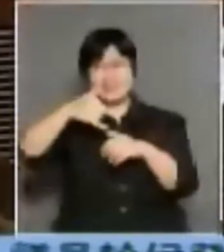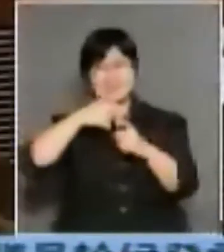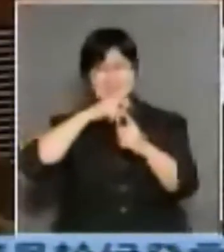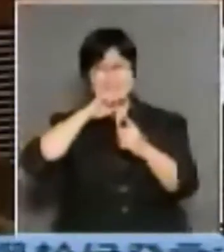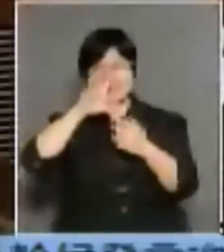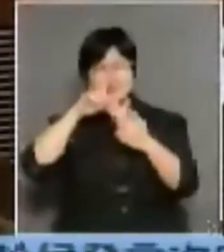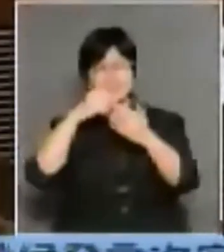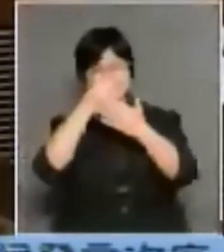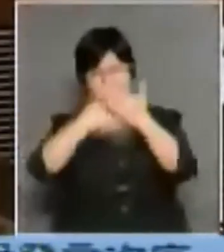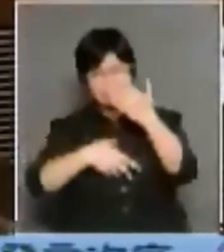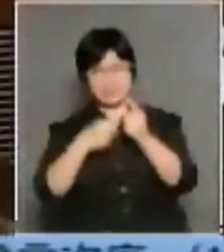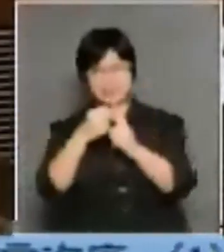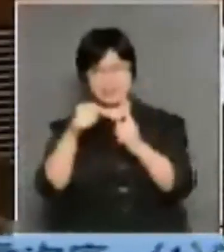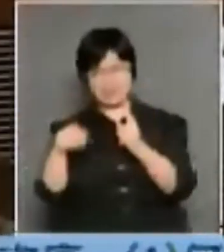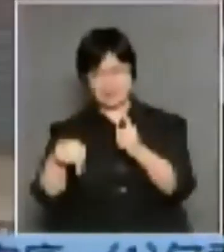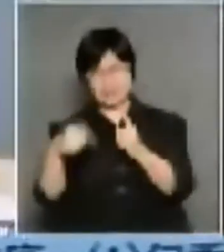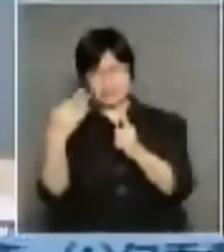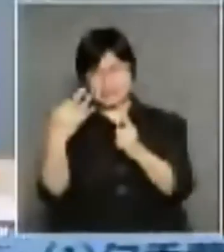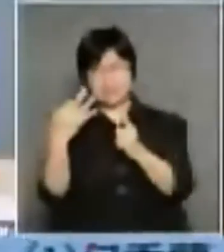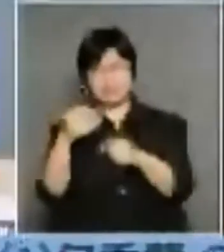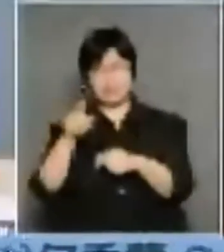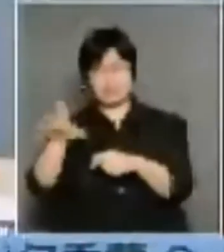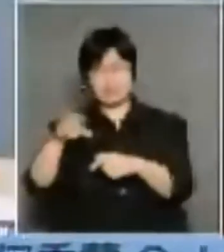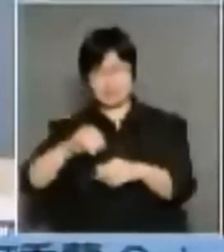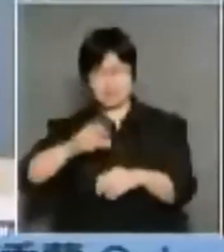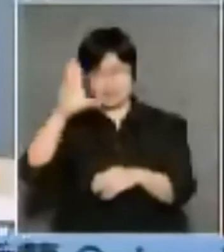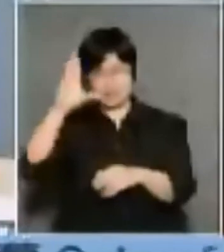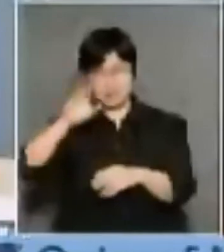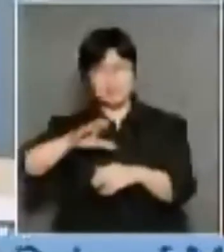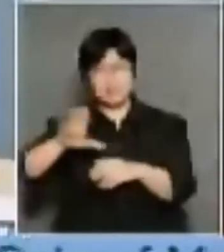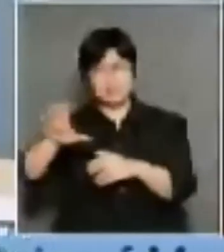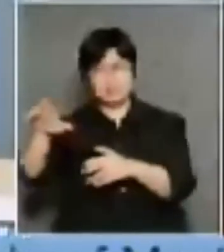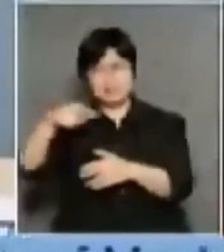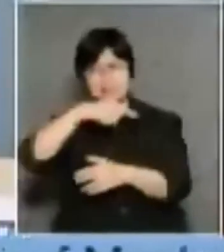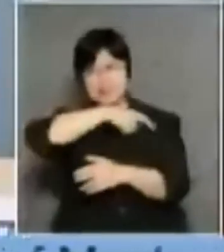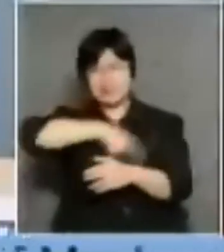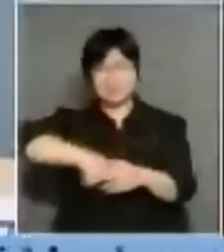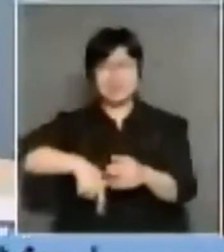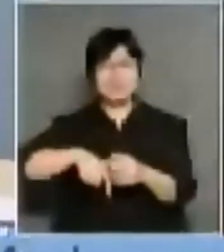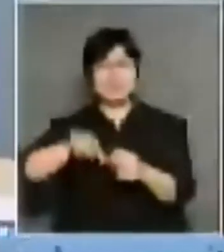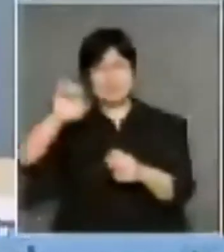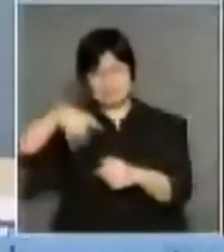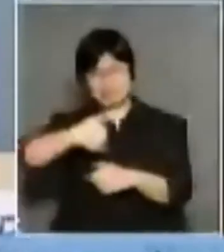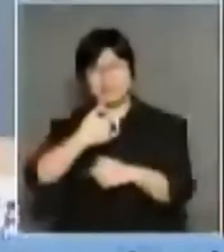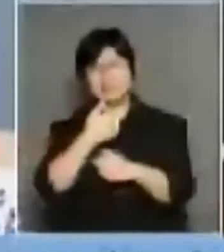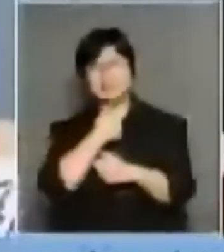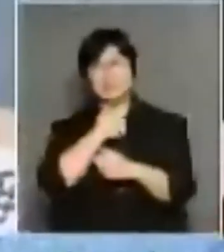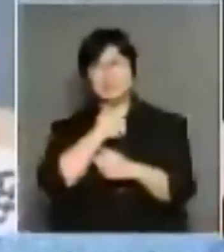173叫我日以繼夜夜以繼日回來。